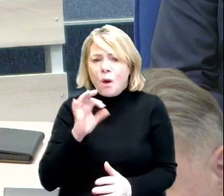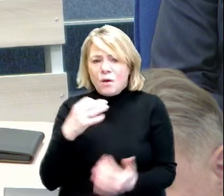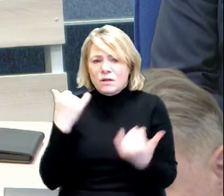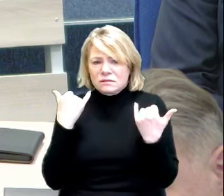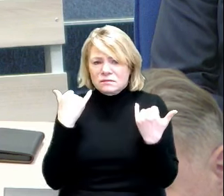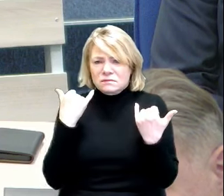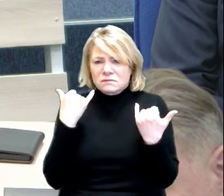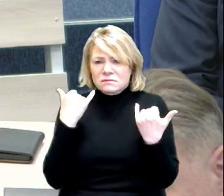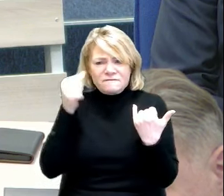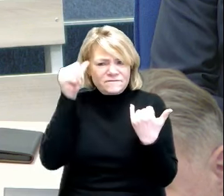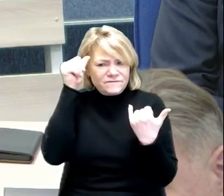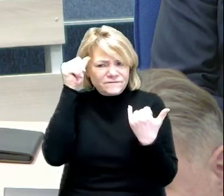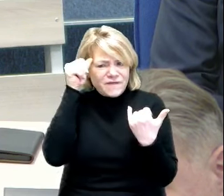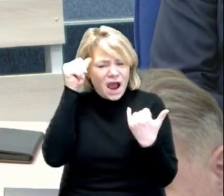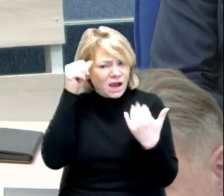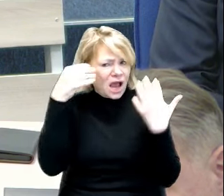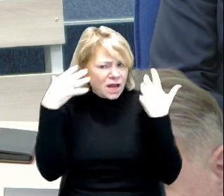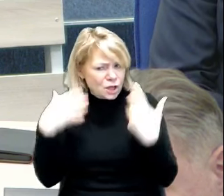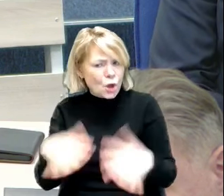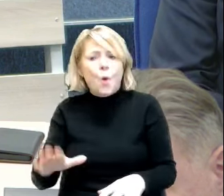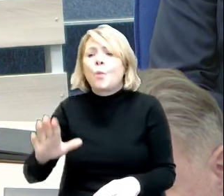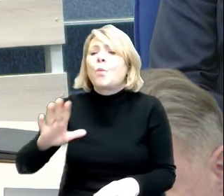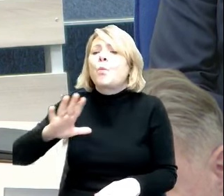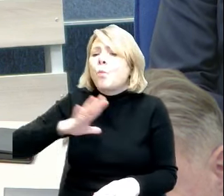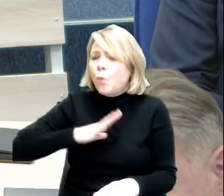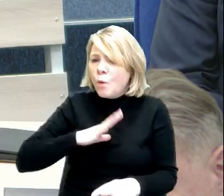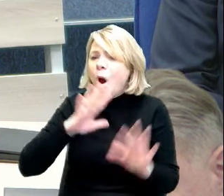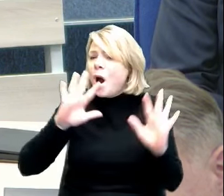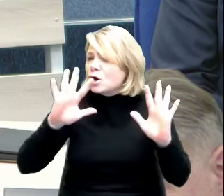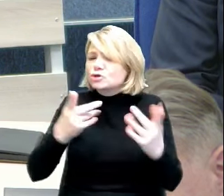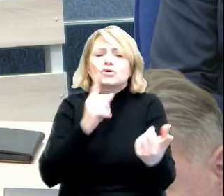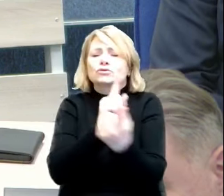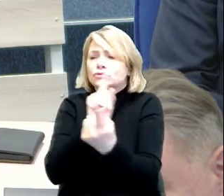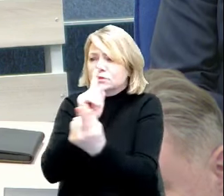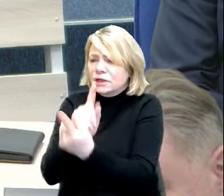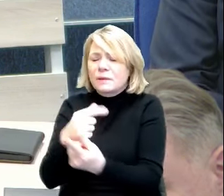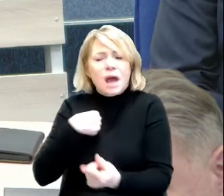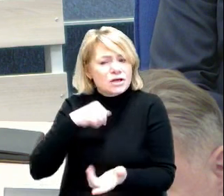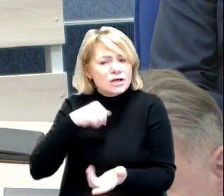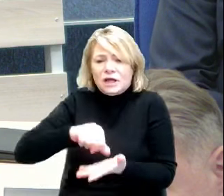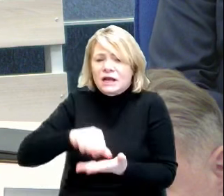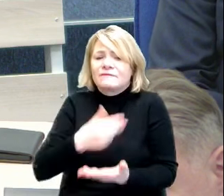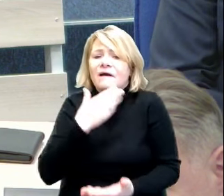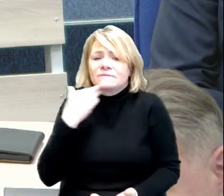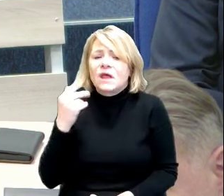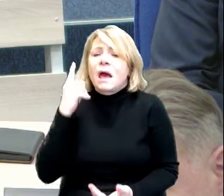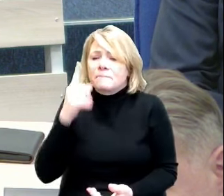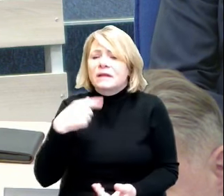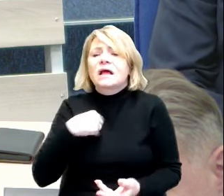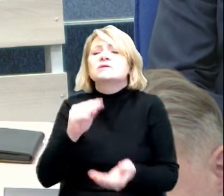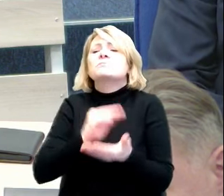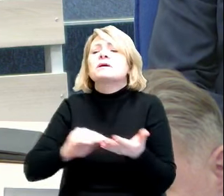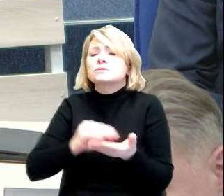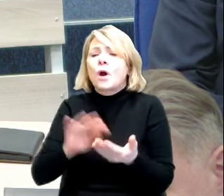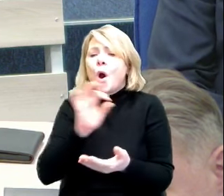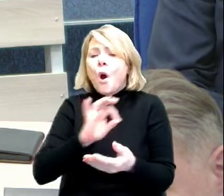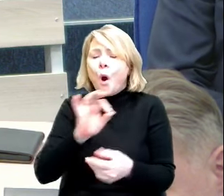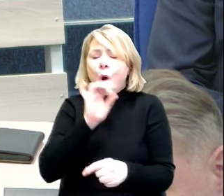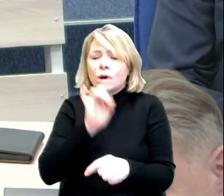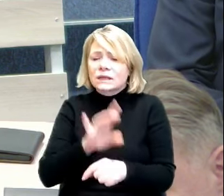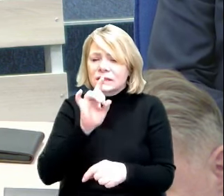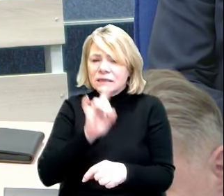įvyko kažkokie susitikimai kuriuose aš nedalyvavau vis tiek pakartosim ir ta informacija kuri buvo dėl klaipėdos miesto sutrikusio